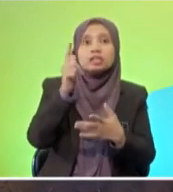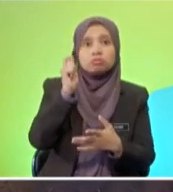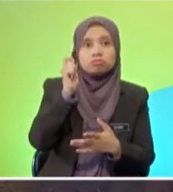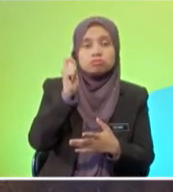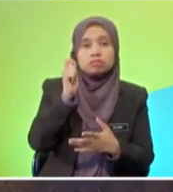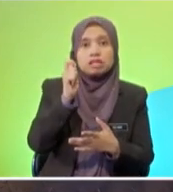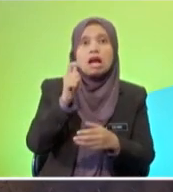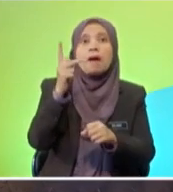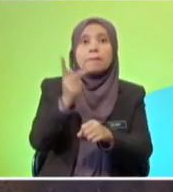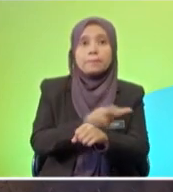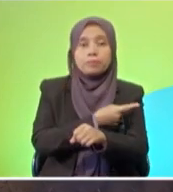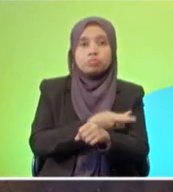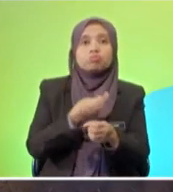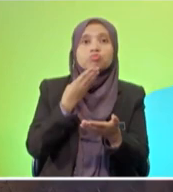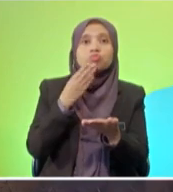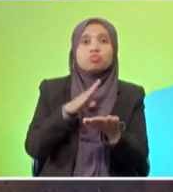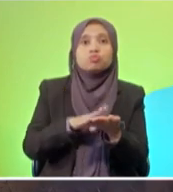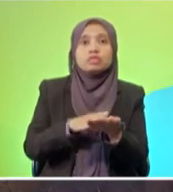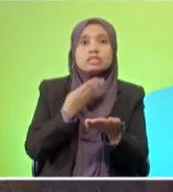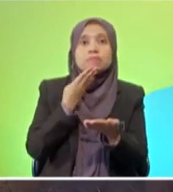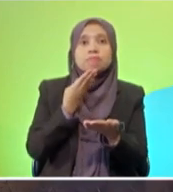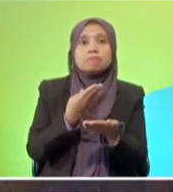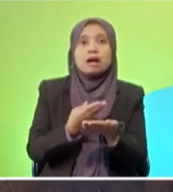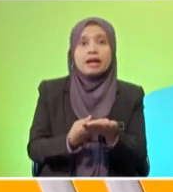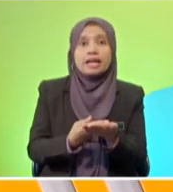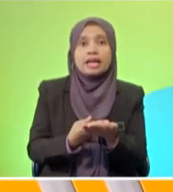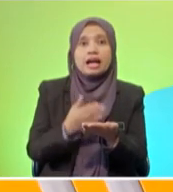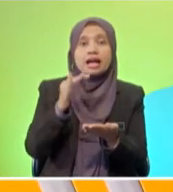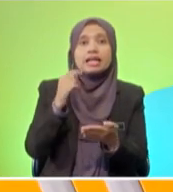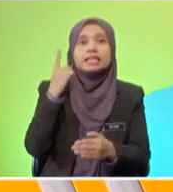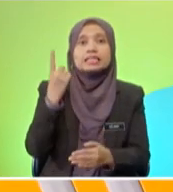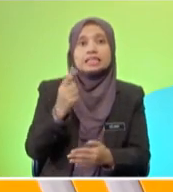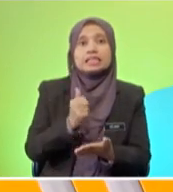pantun budi baik sentiasa dikenal dan diingatkan orang maksudnya